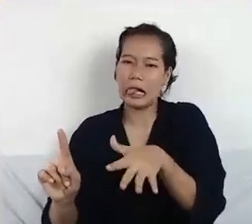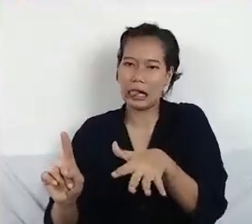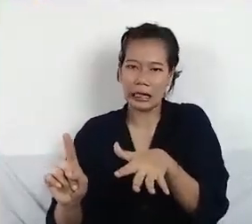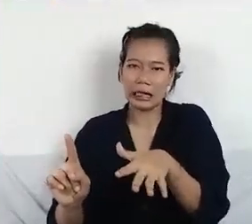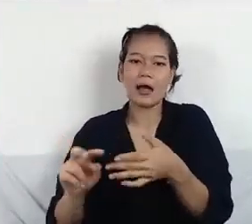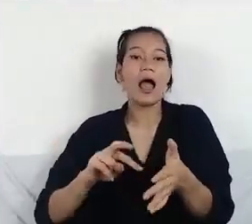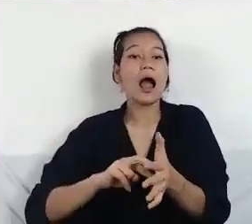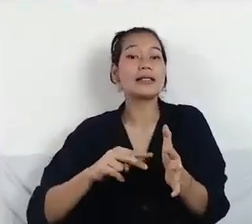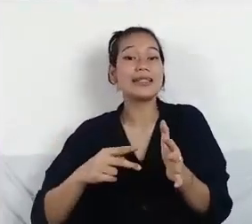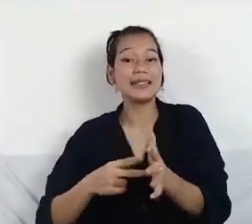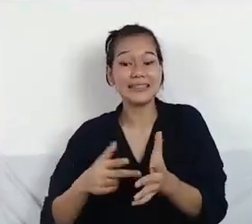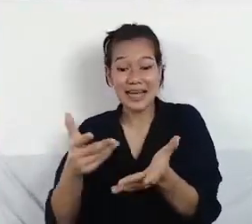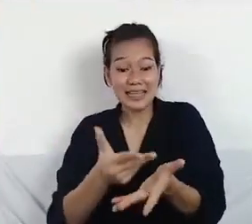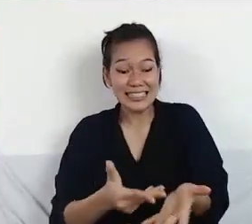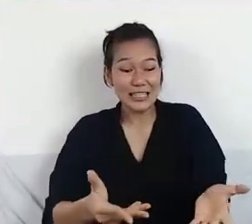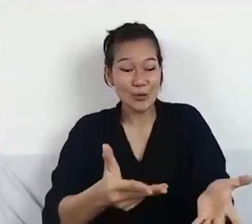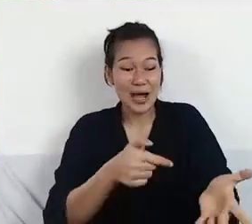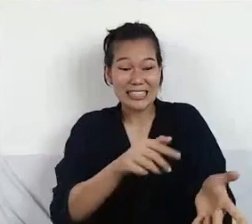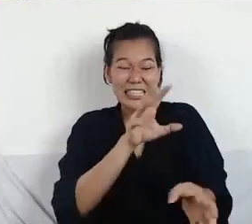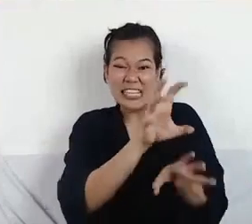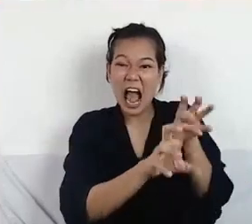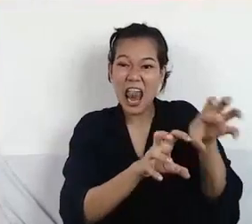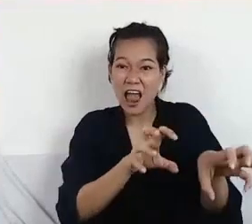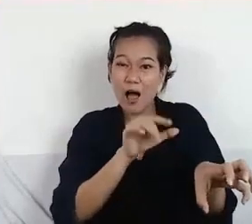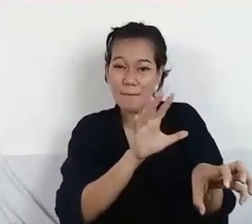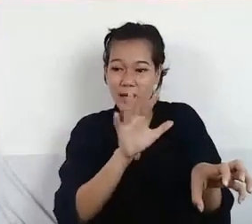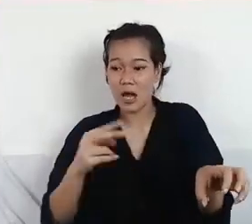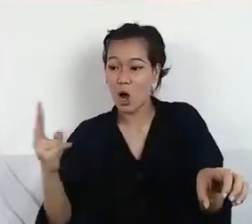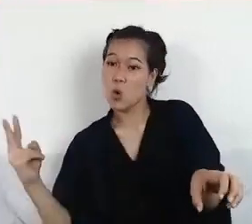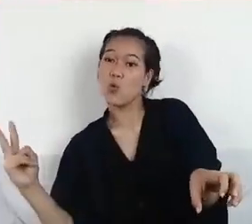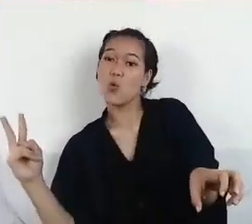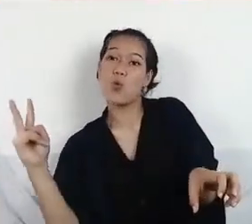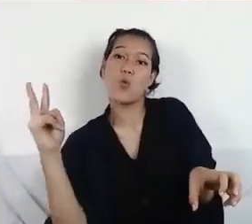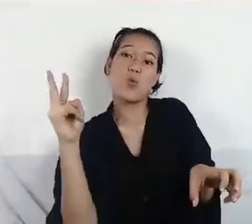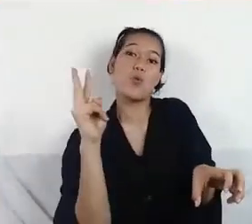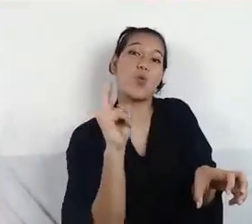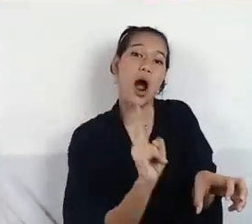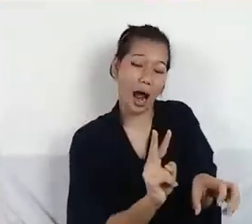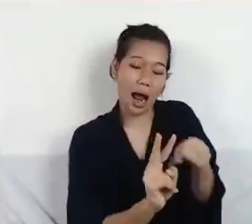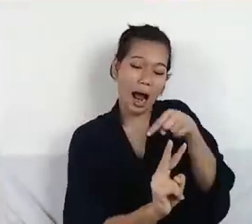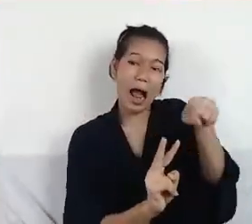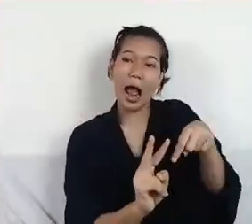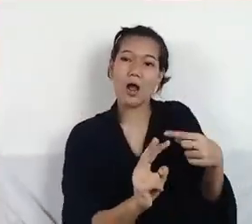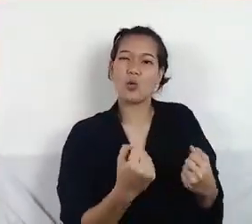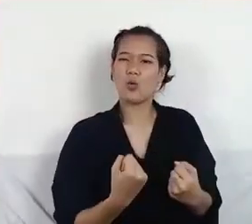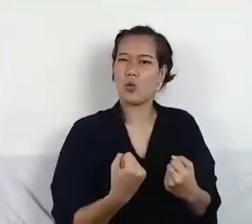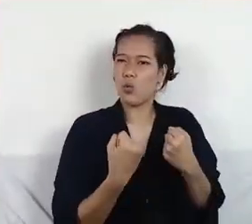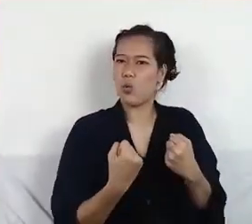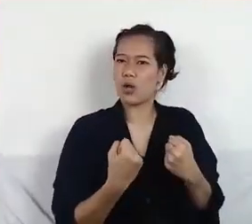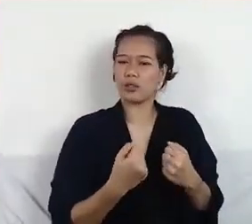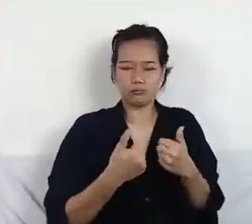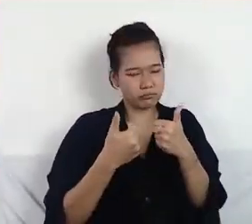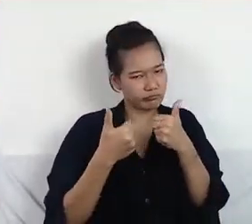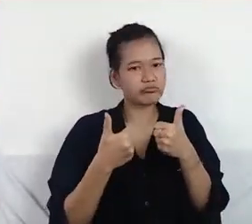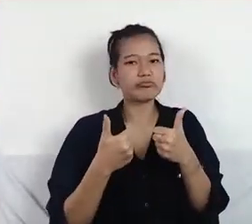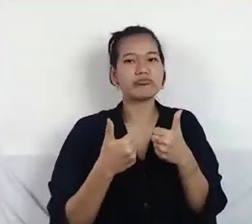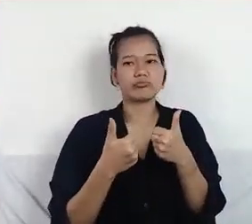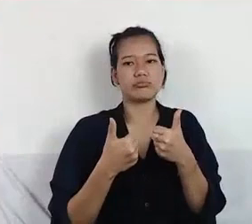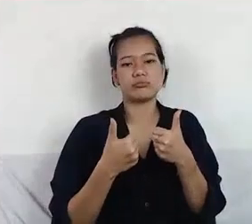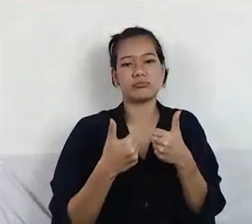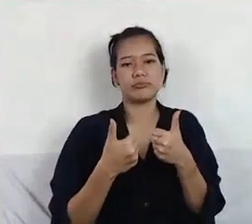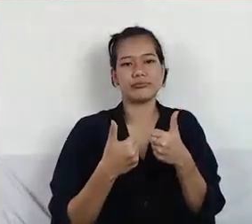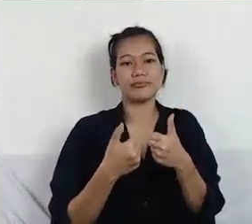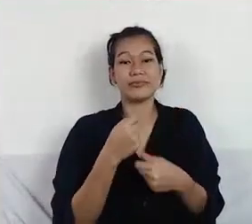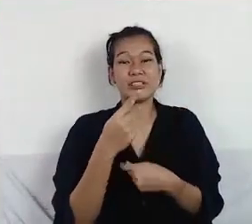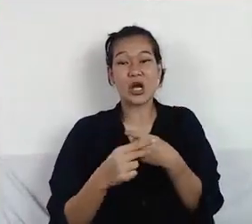menghadapi tantangan serigala itu, saudaraku, dua anak domba itu merupakan kekuatan yang luar biasa.